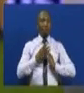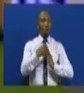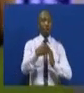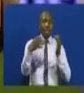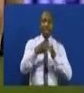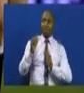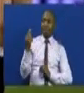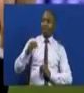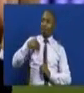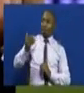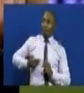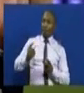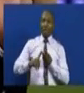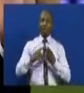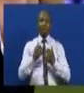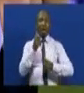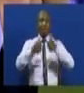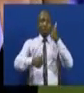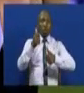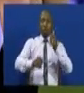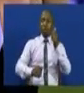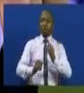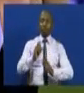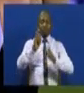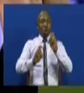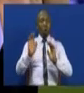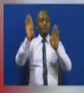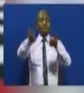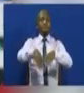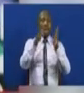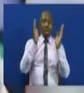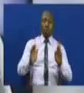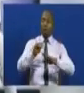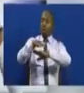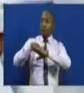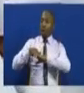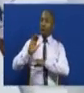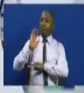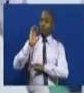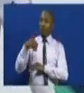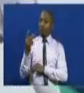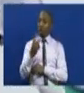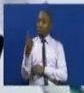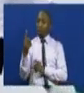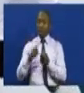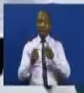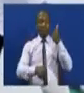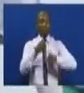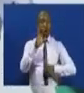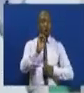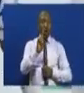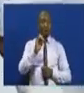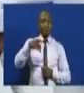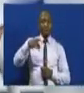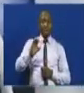ya England kwenye michuano ya kuwania ubingwa Ulaya ya mwaka 2021 na michuano ya Olimpiki 2020